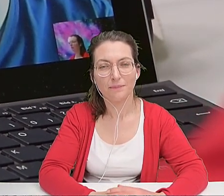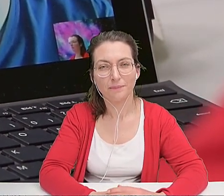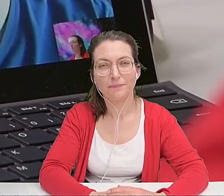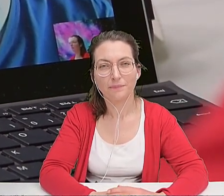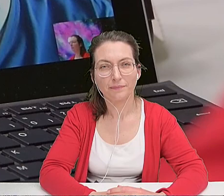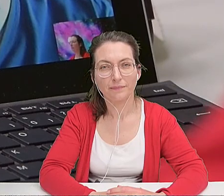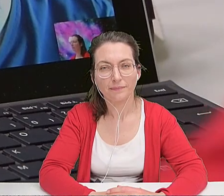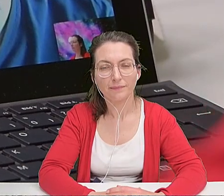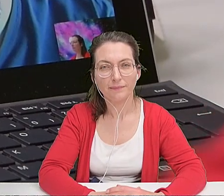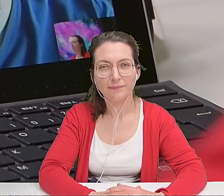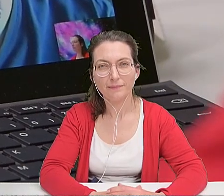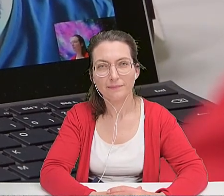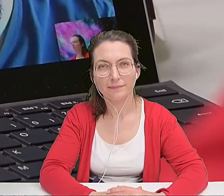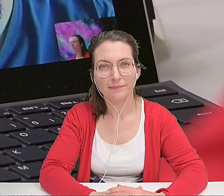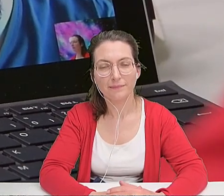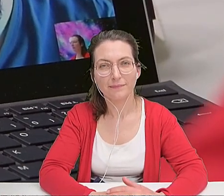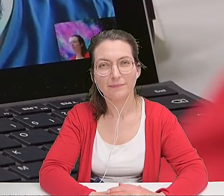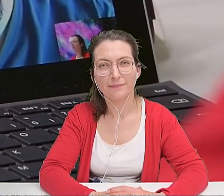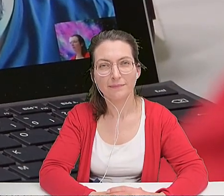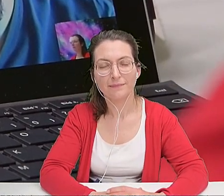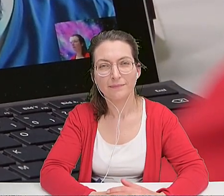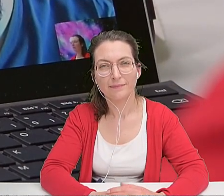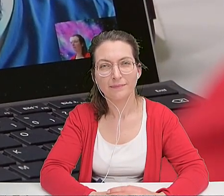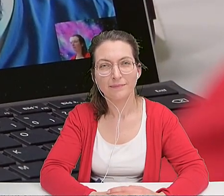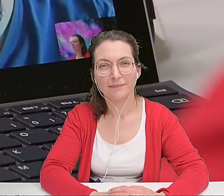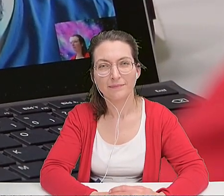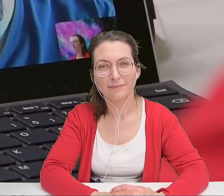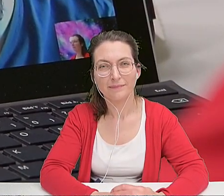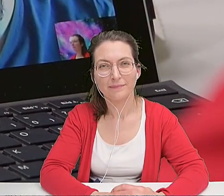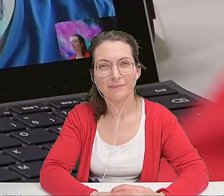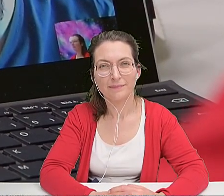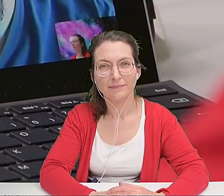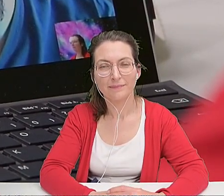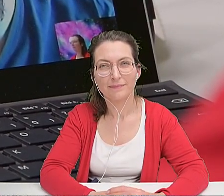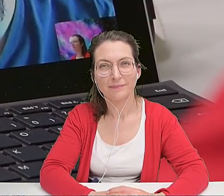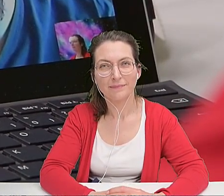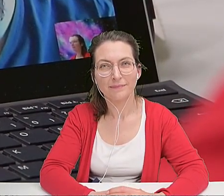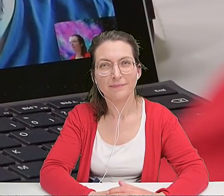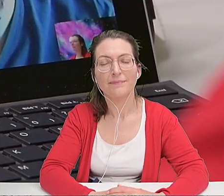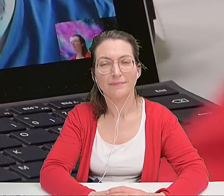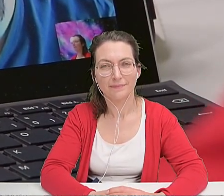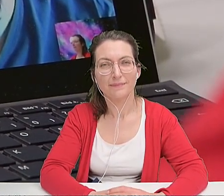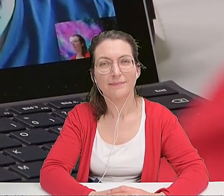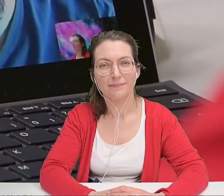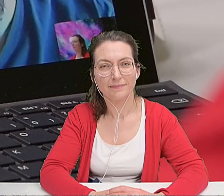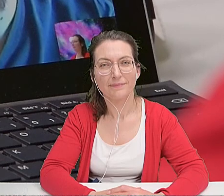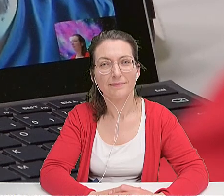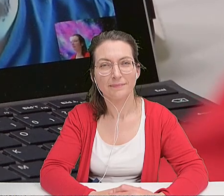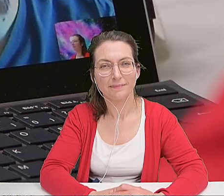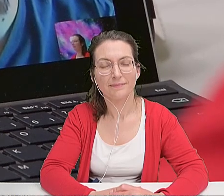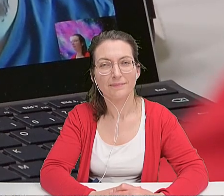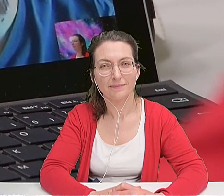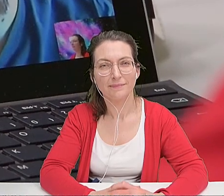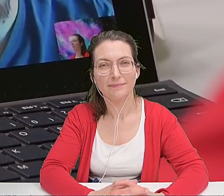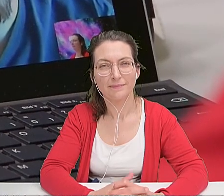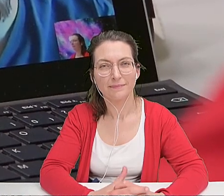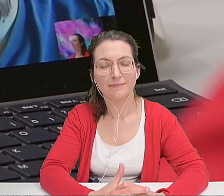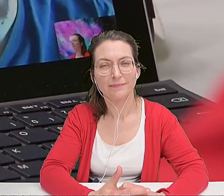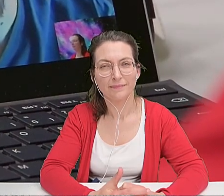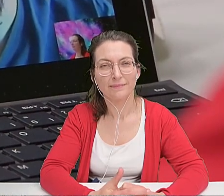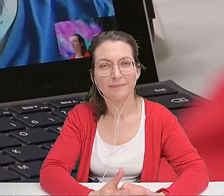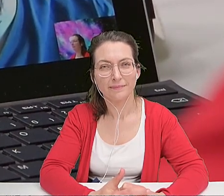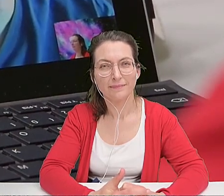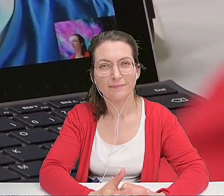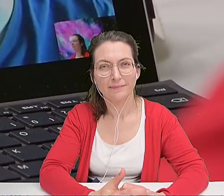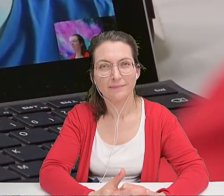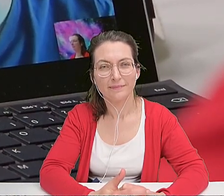machen kann und dass das wichtig ist. Aber es sollte irgendwo auch jeder so mal reinriechen können, auch wenn er, wie gesagt, nachher was völlig anders machen wird, weil